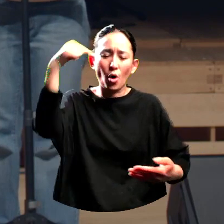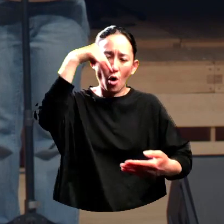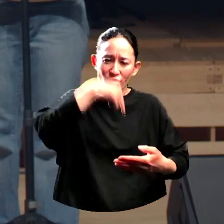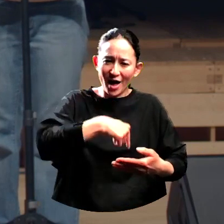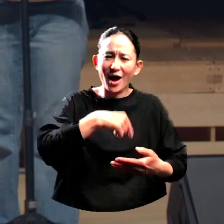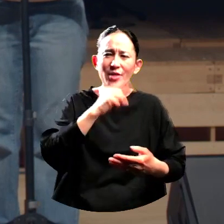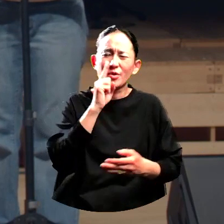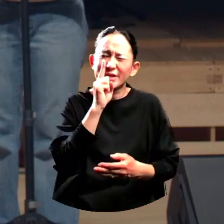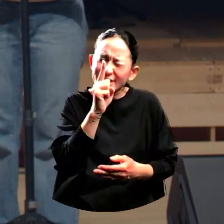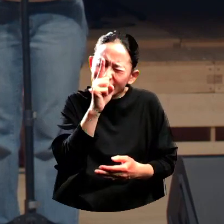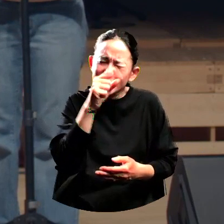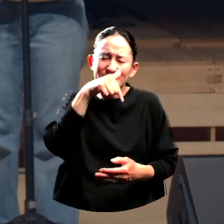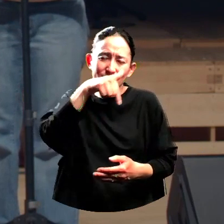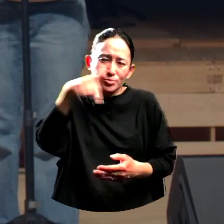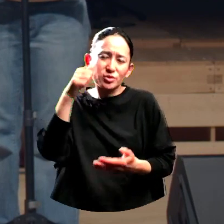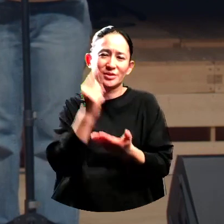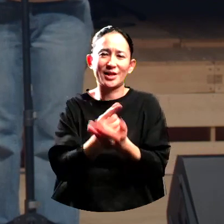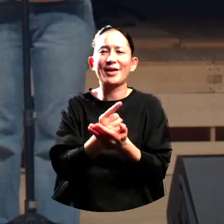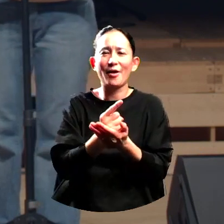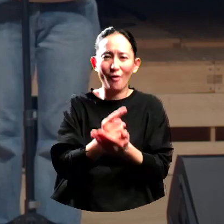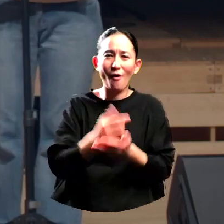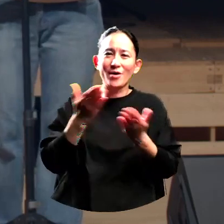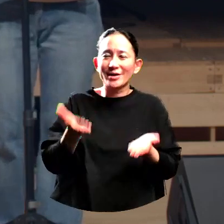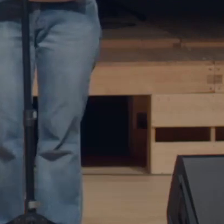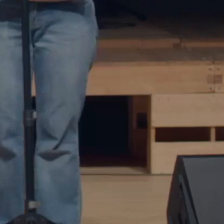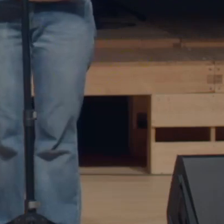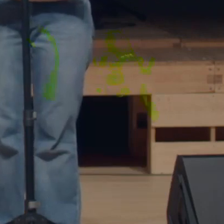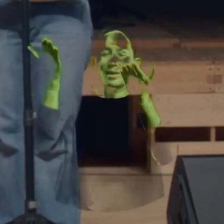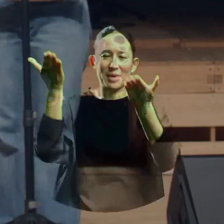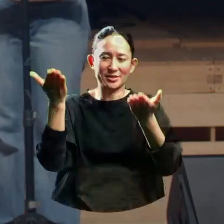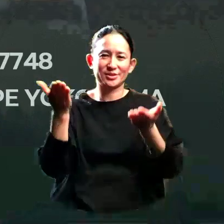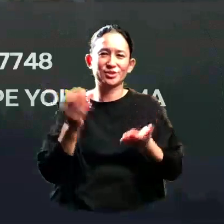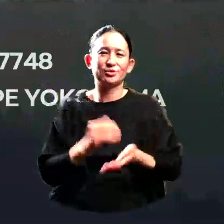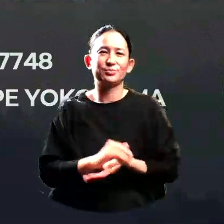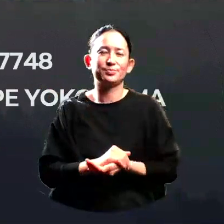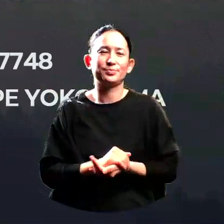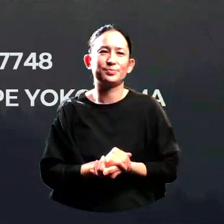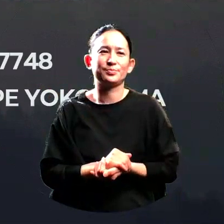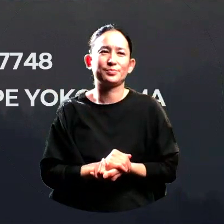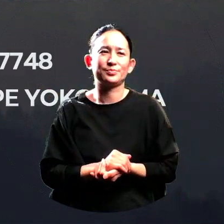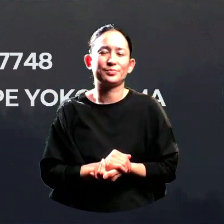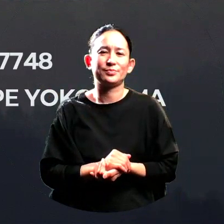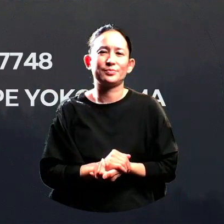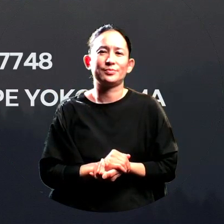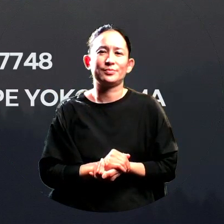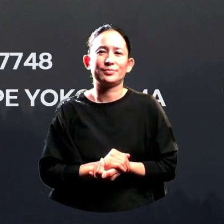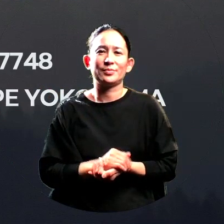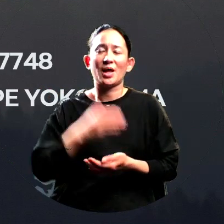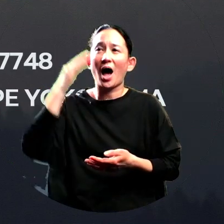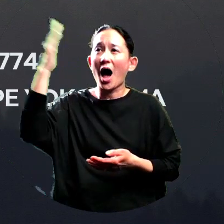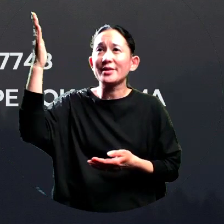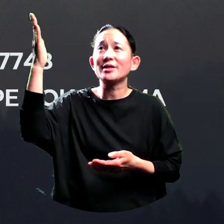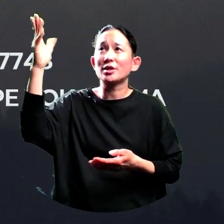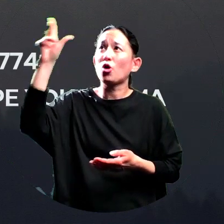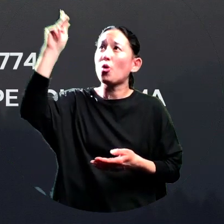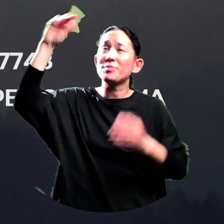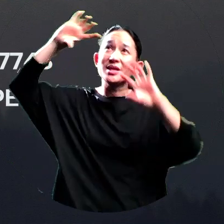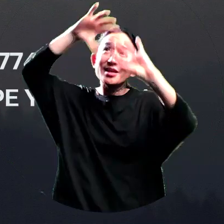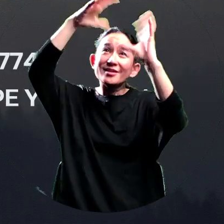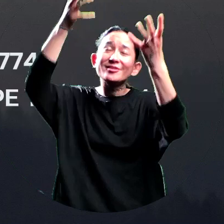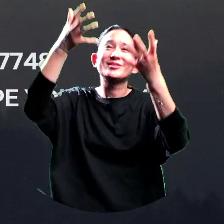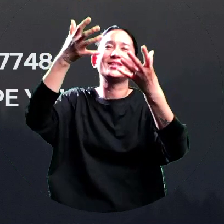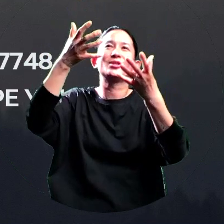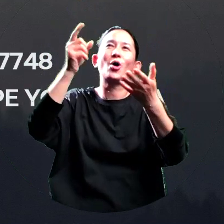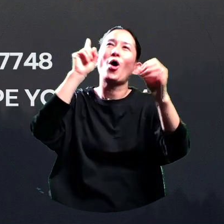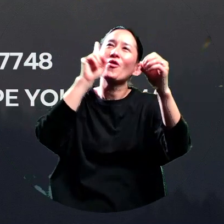であるように寛大な心を持ってお捧げします。 Take it and multiply it and use it for your kingdom. あなたの御国のために行く場合にも